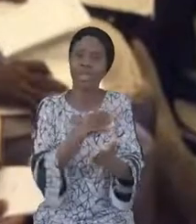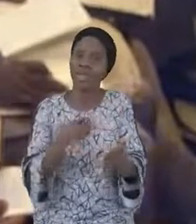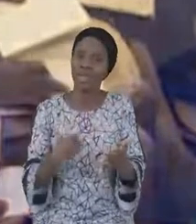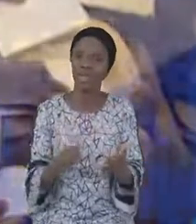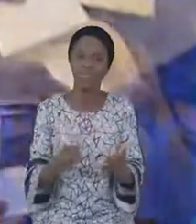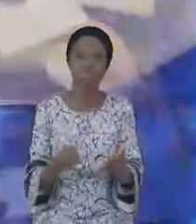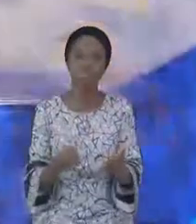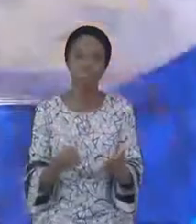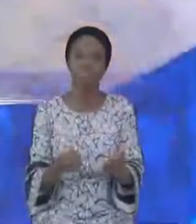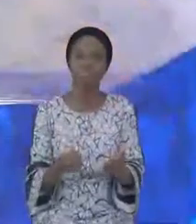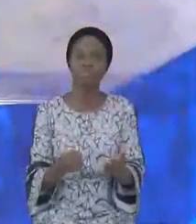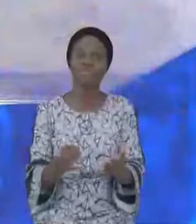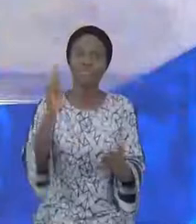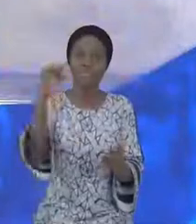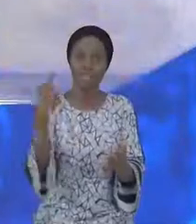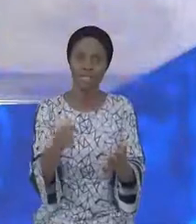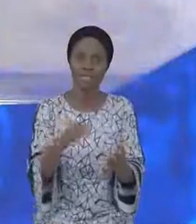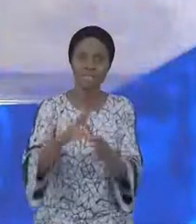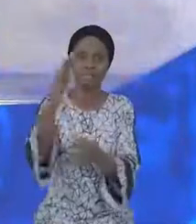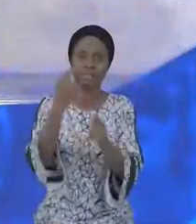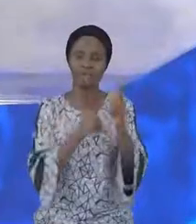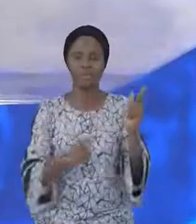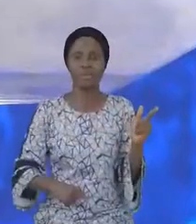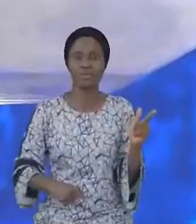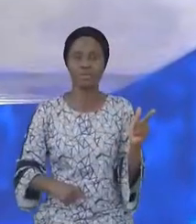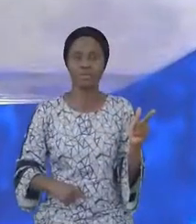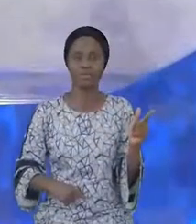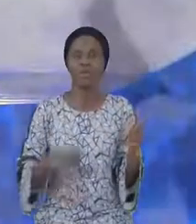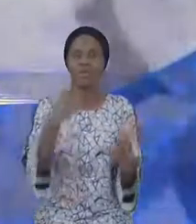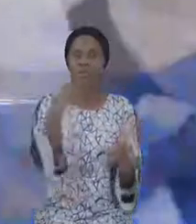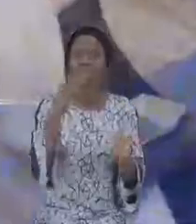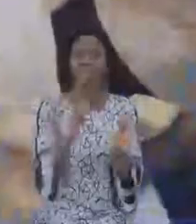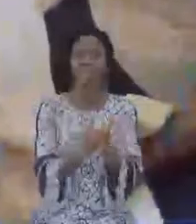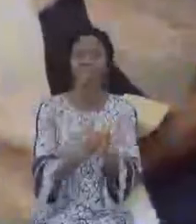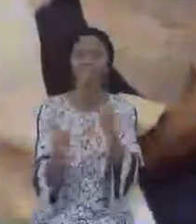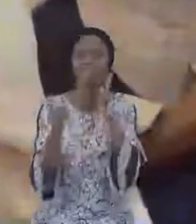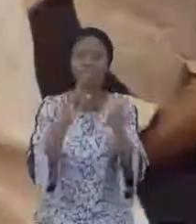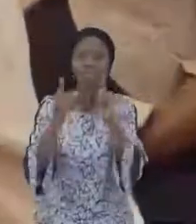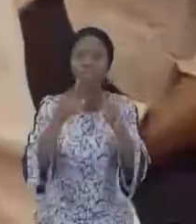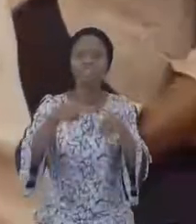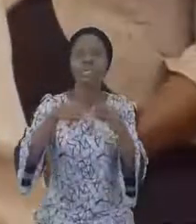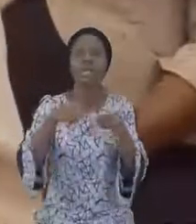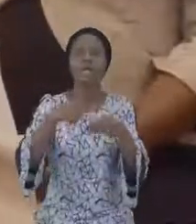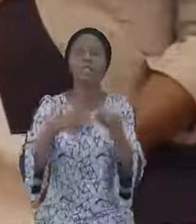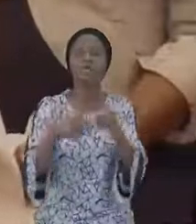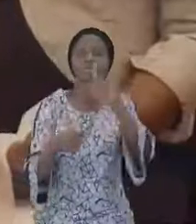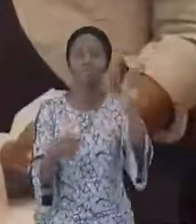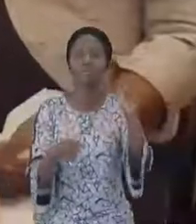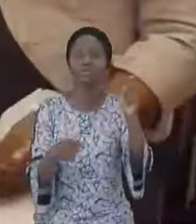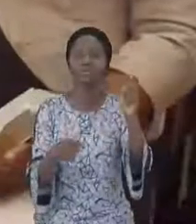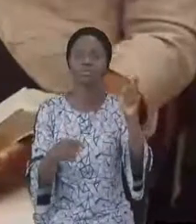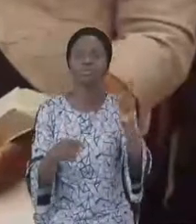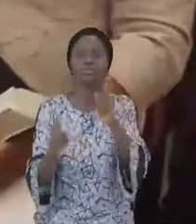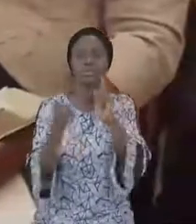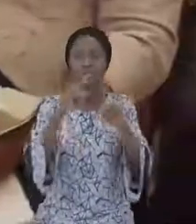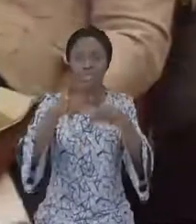Seigneur, l'Esprit. De qui cela parle? Je dis de qui cela parle?